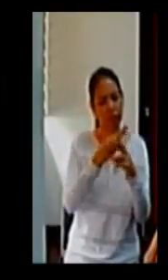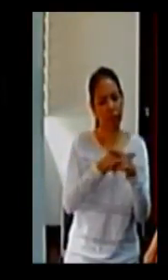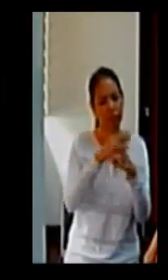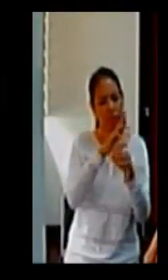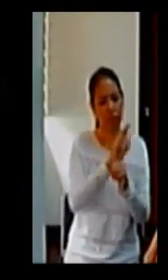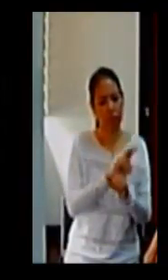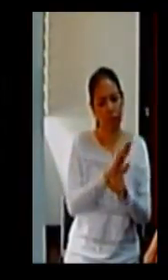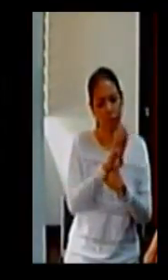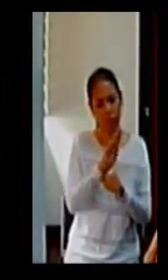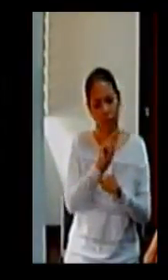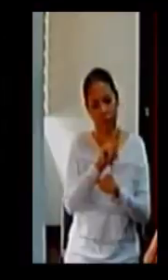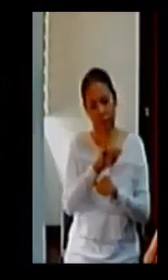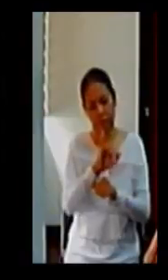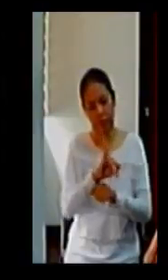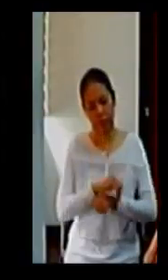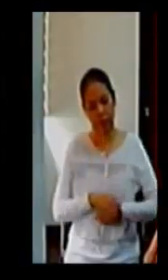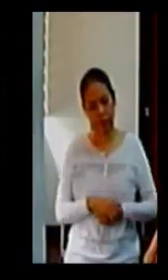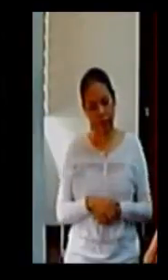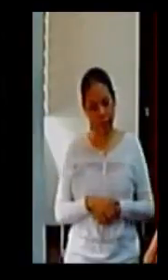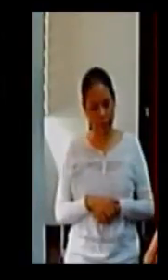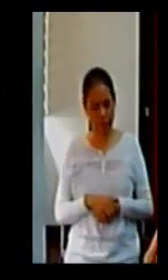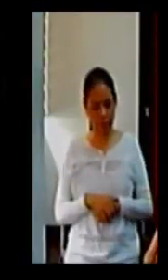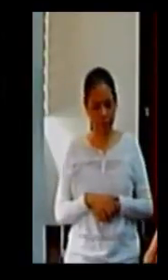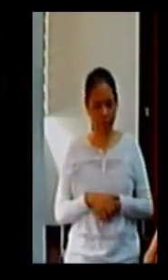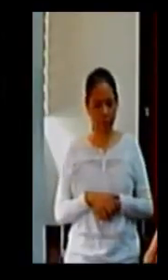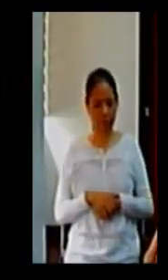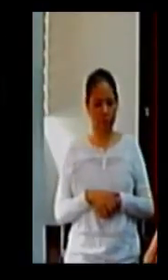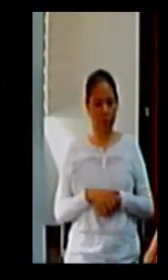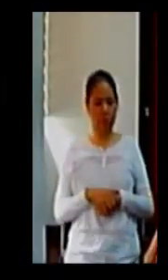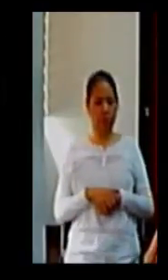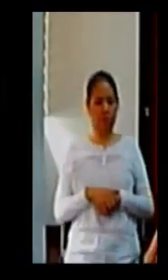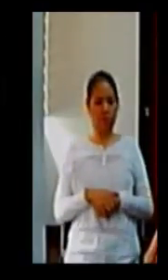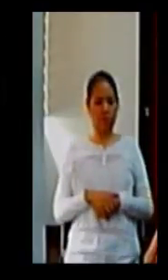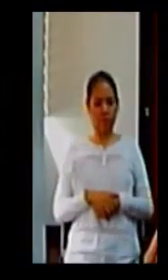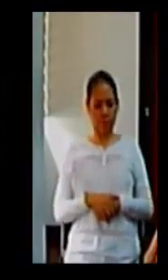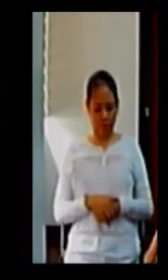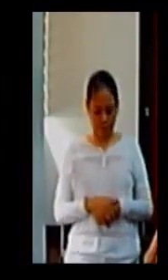ninyo? Ito, kasta